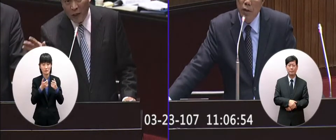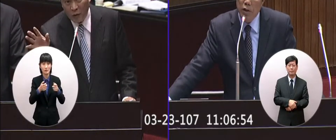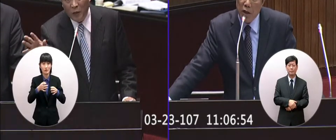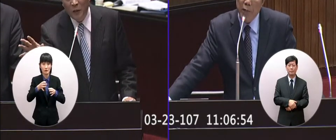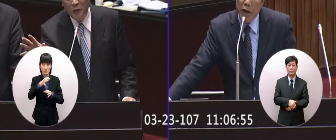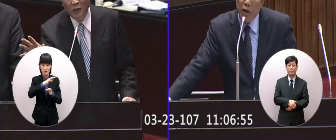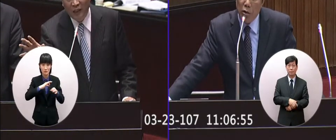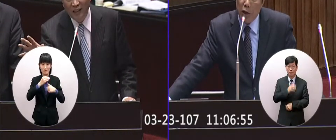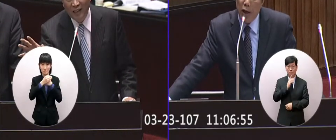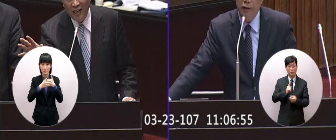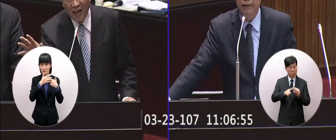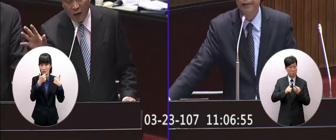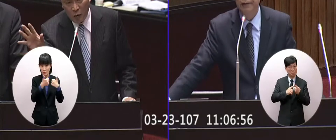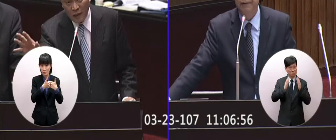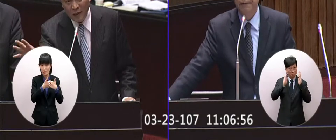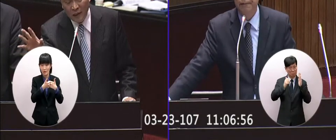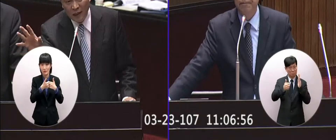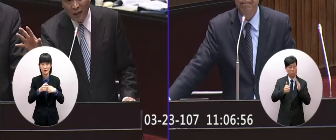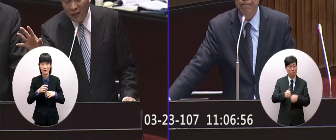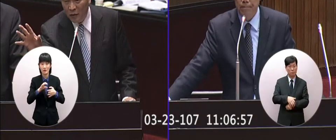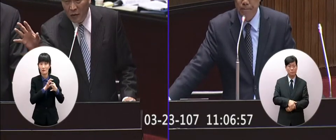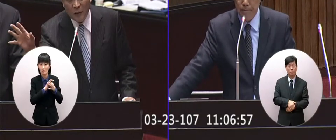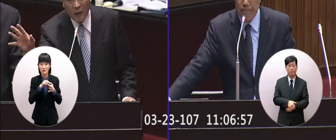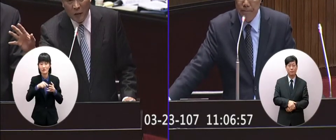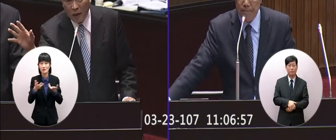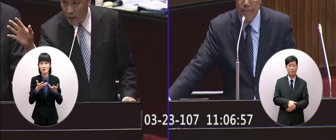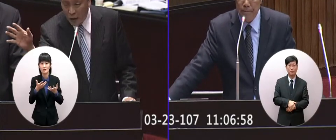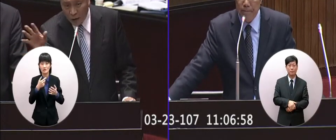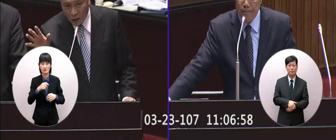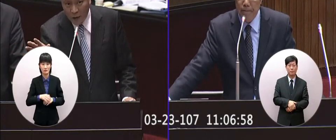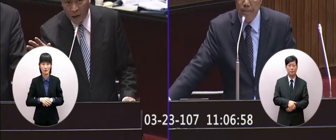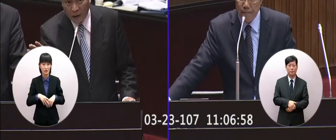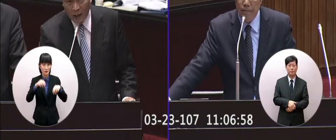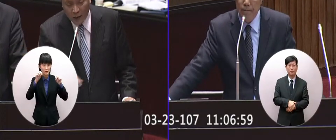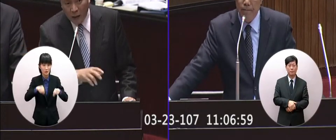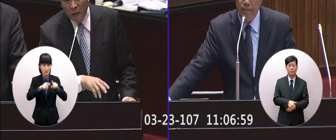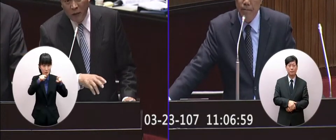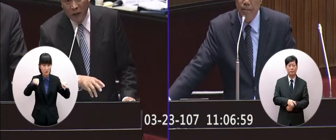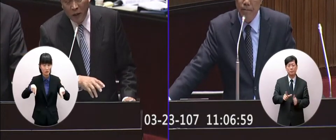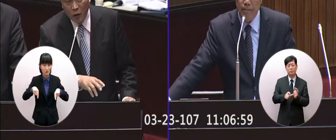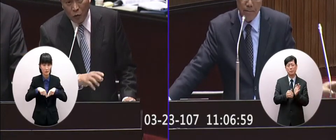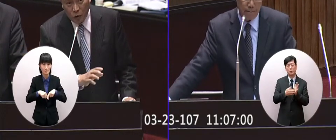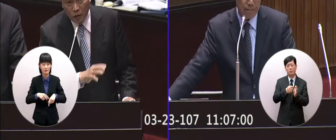保会 是正面的就对了。 关心的那个叫做定型化相关的。